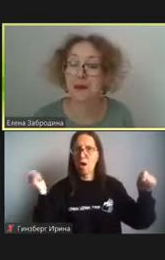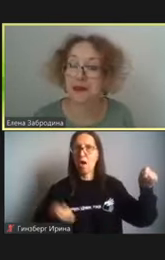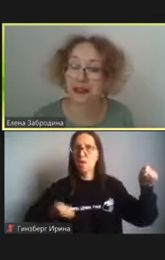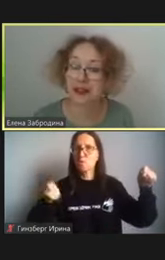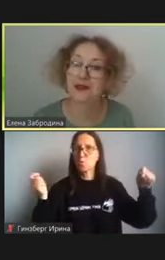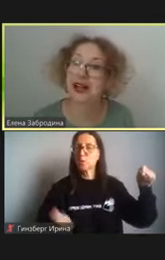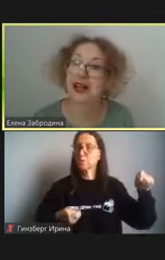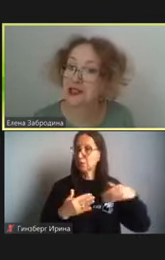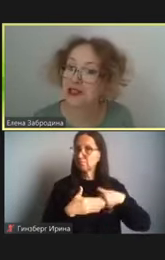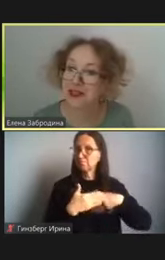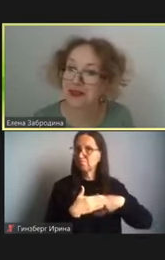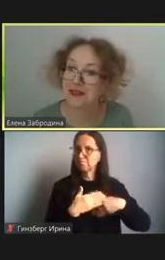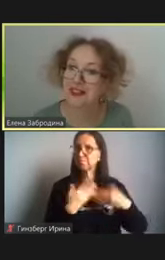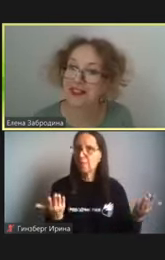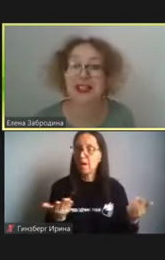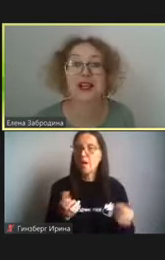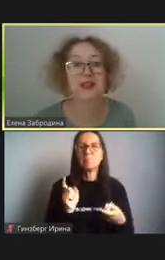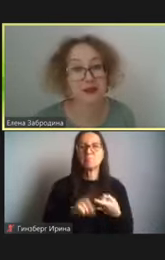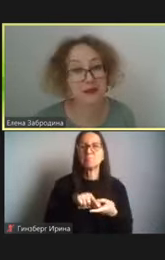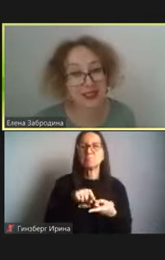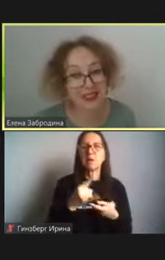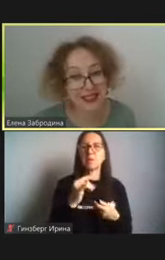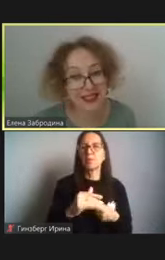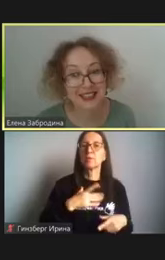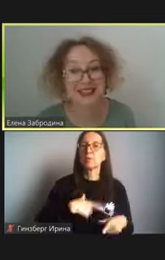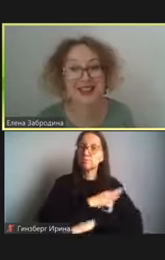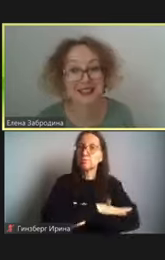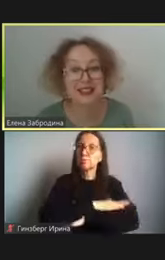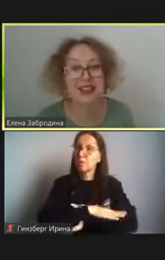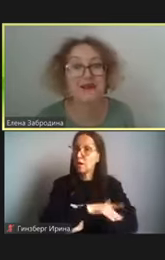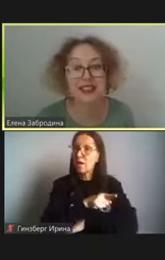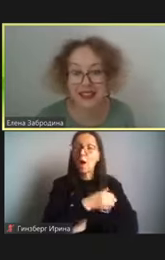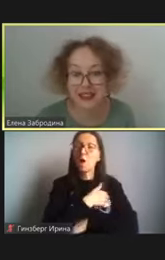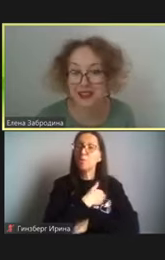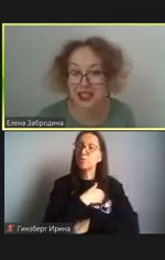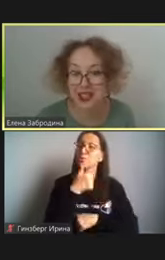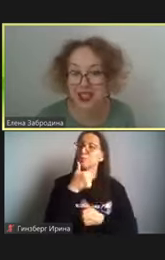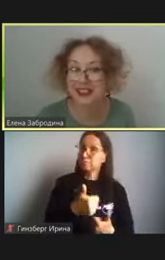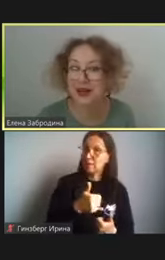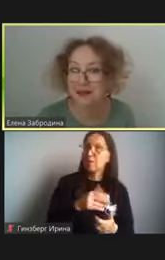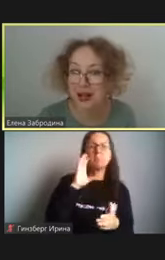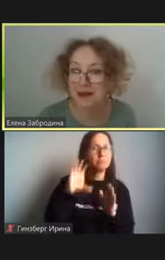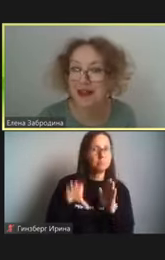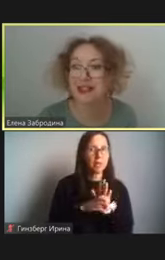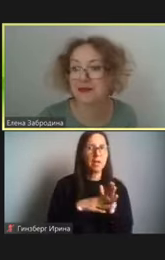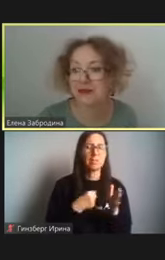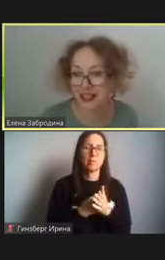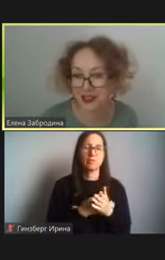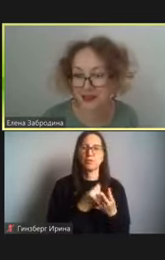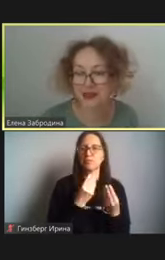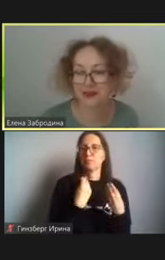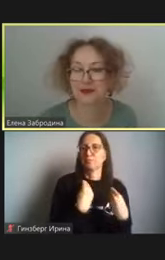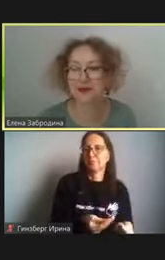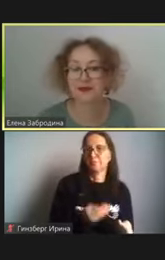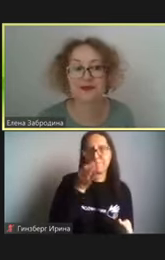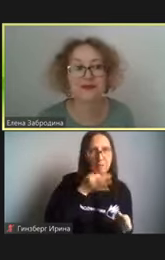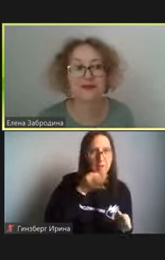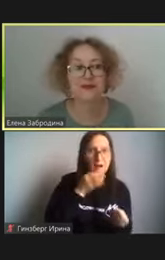обозначены. Поэтому как будешь себя вести, то тебе и достанется, наверное, именно это, отвечает мама